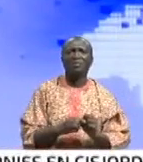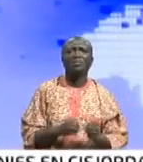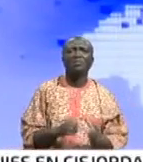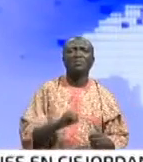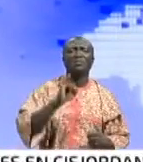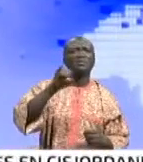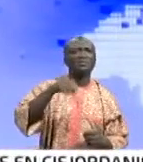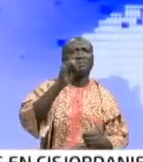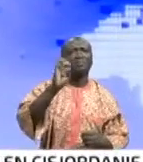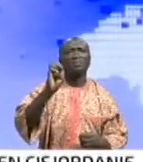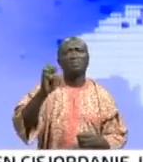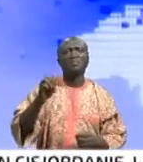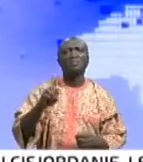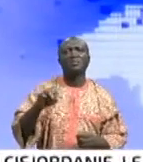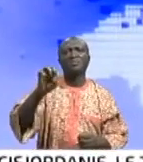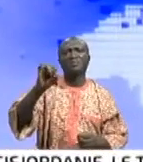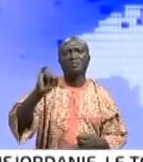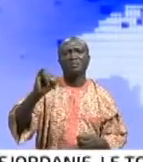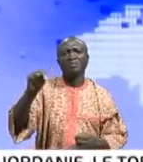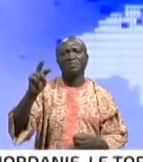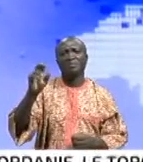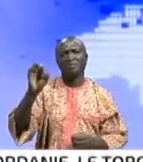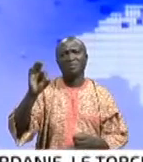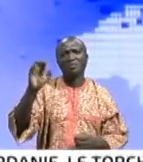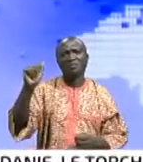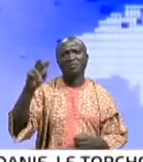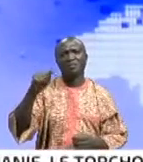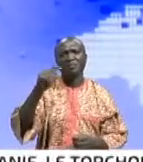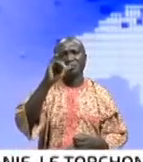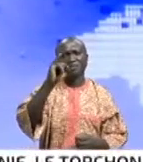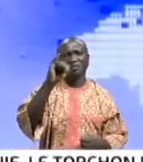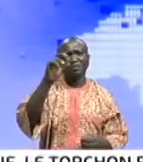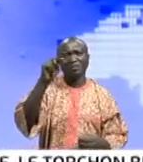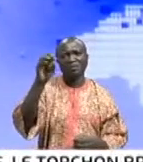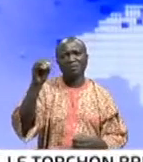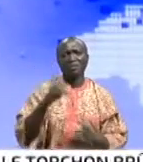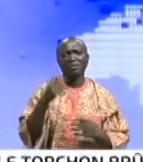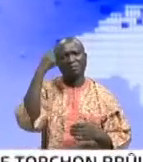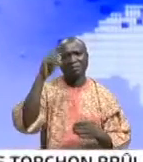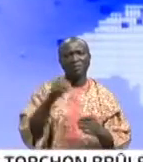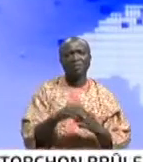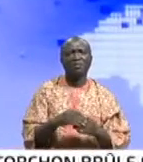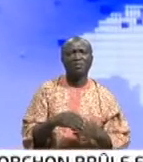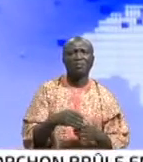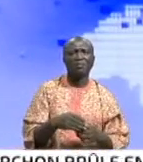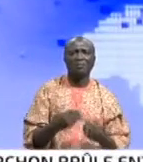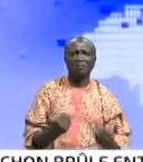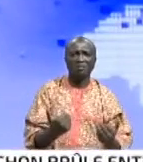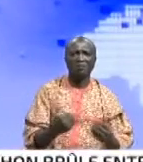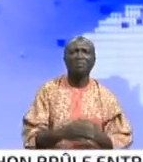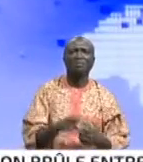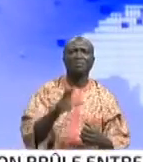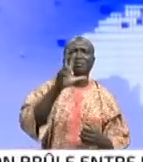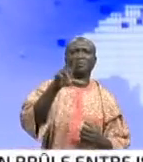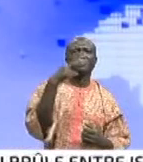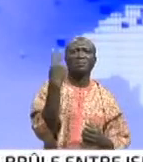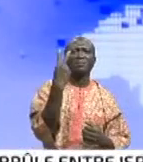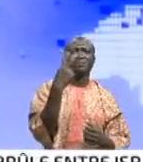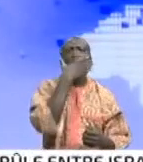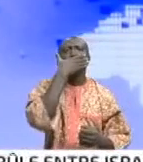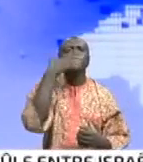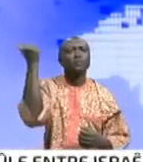Infantino et désormais convaincus par une formule à 48 pays pour leur le tournoi regroupe les 32 meilleures sélections